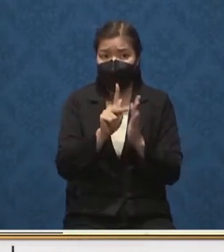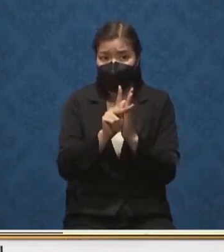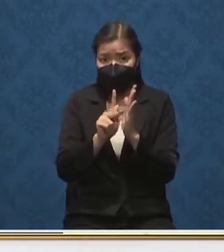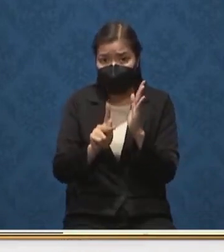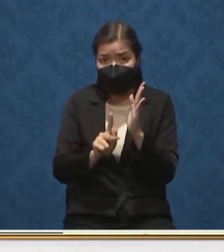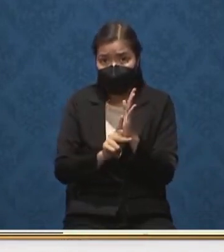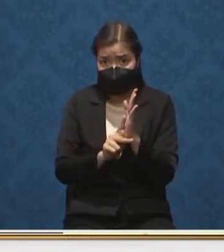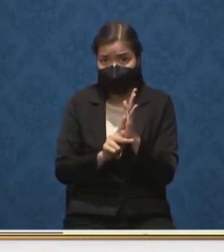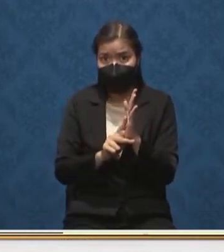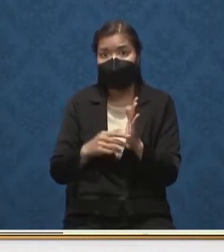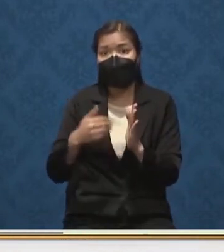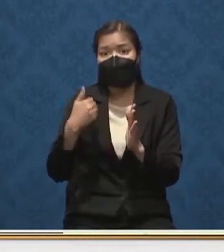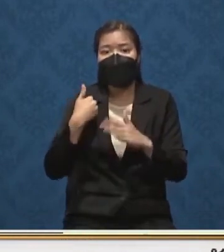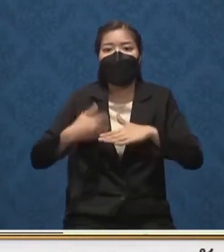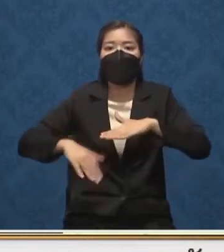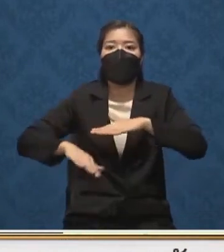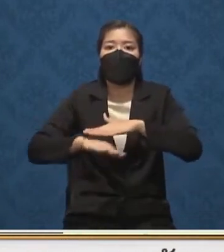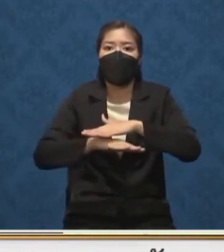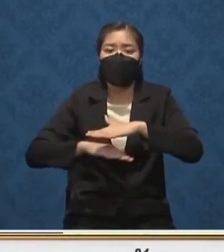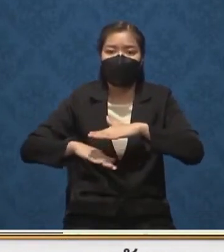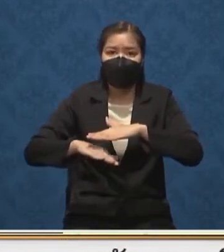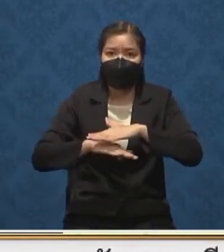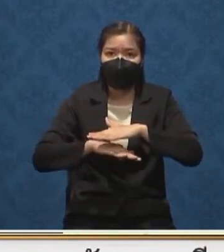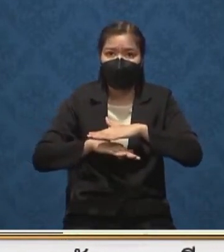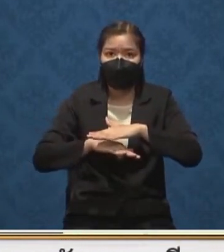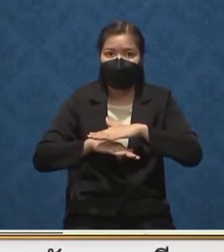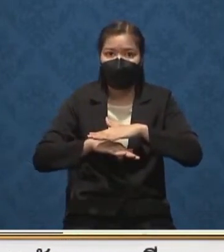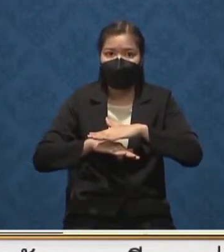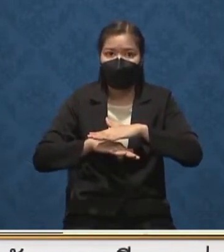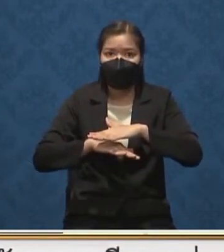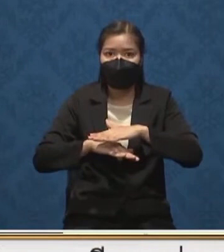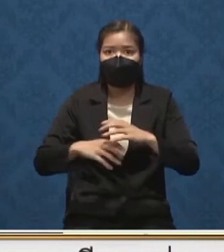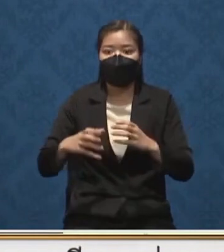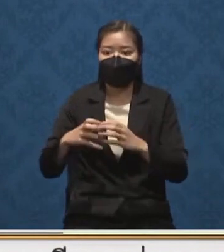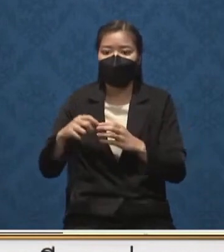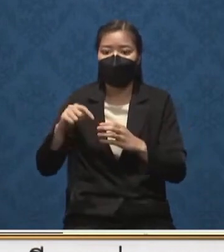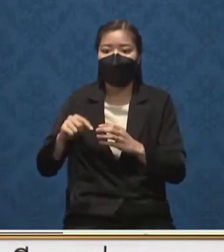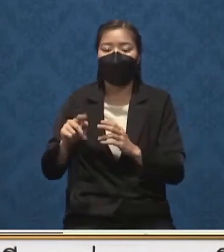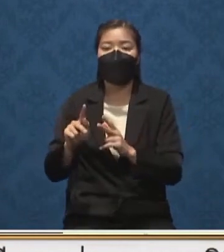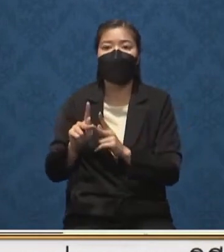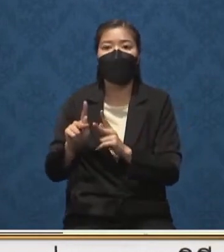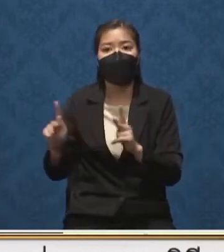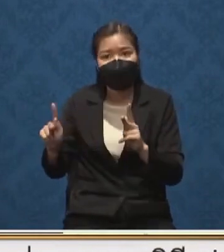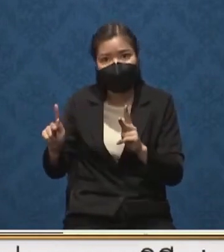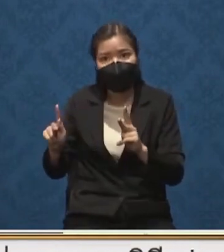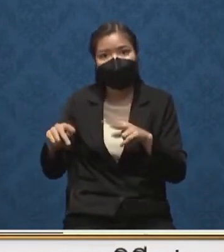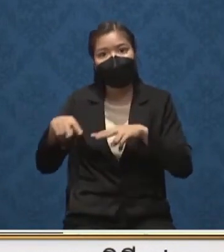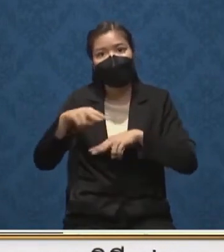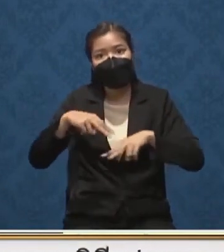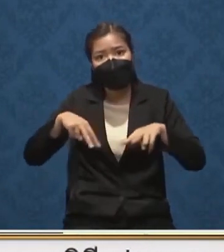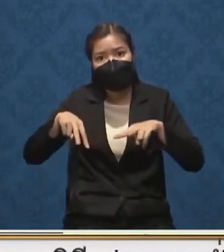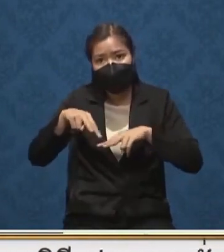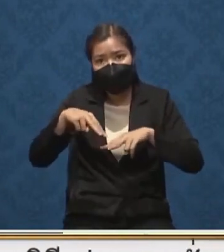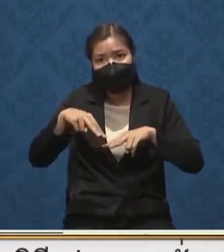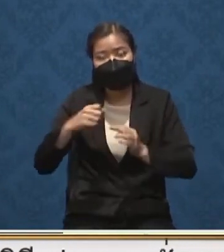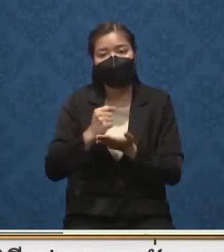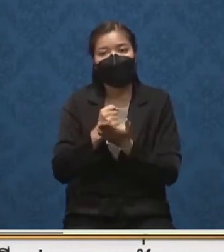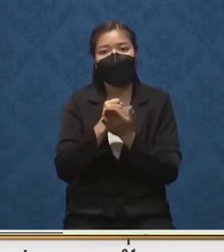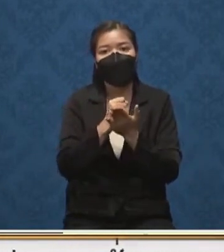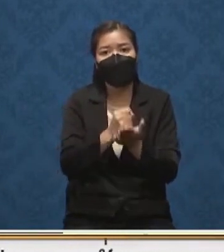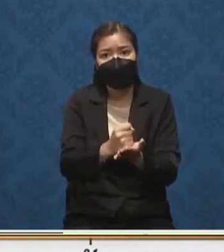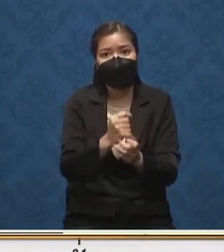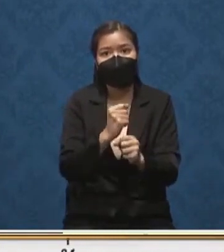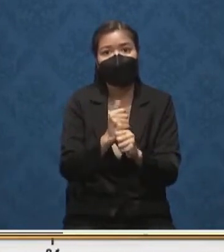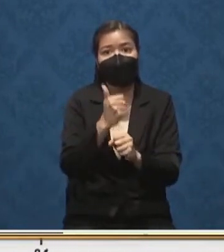เอกมีหลักฐานอะไรเราก็สามารถใช้คสชที่ไปแก้ไขได้เรื่องของคณกรมการบรุกที่รัฐเรื่องของการที่จะเอา